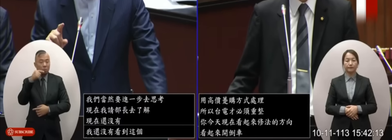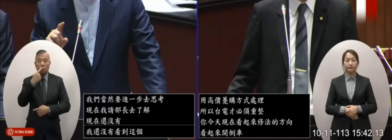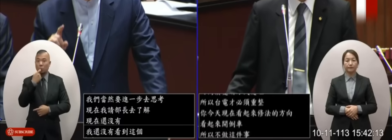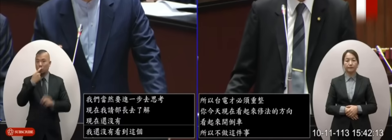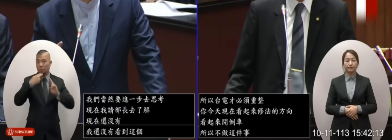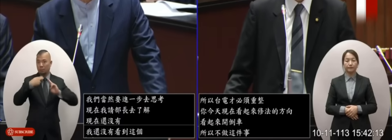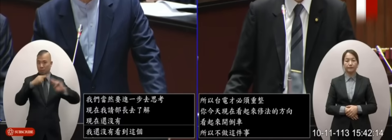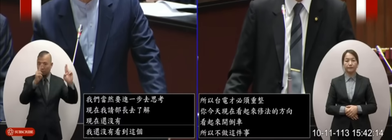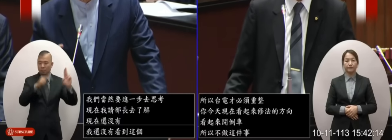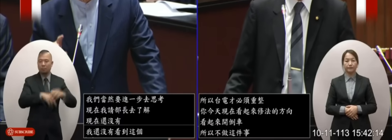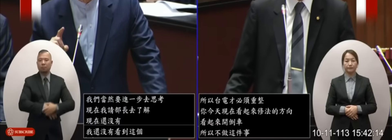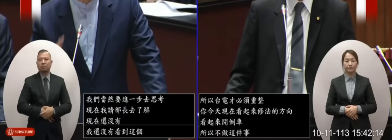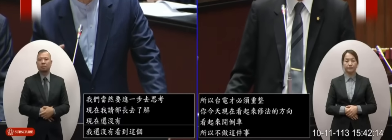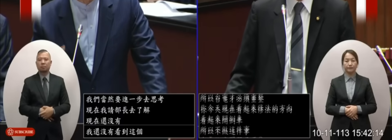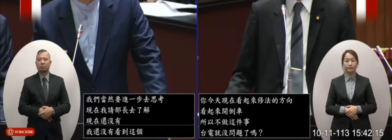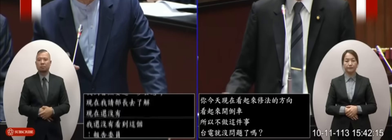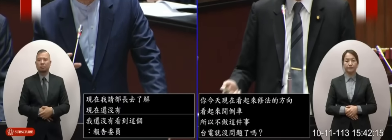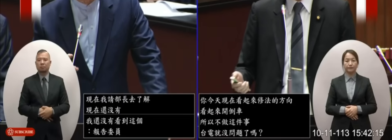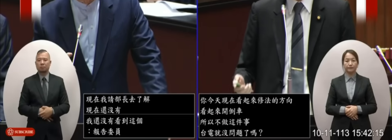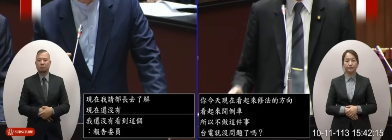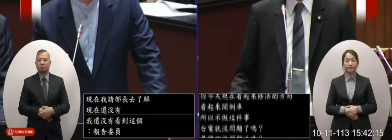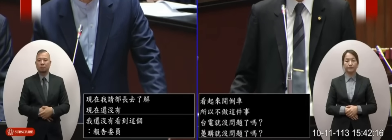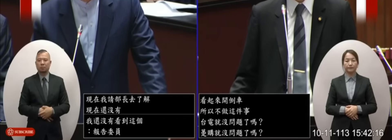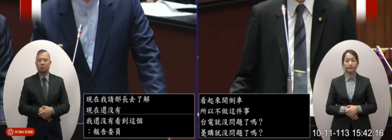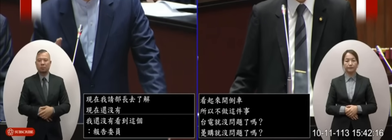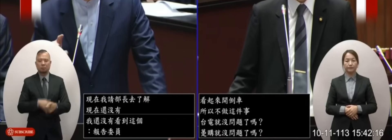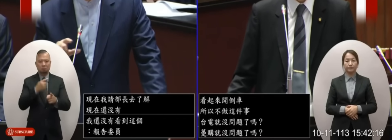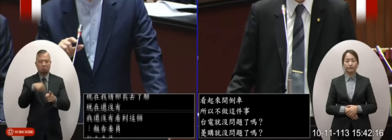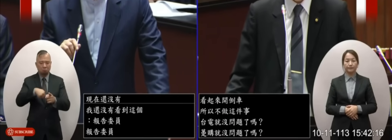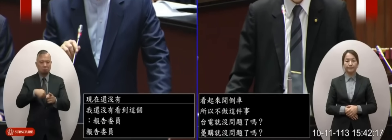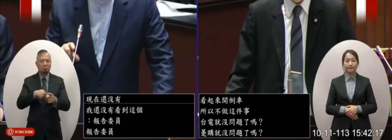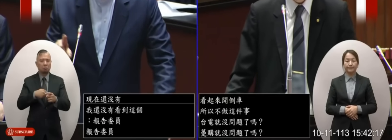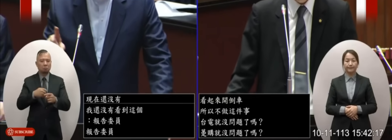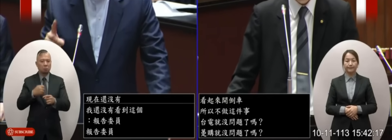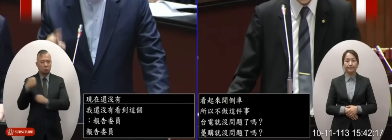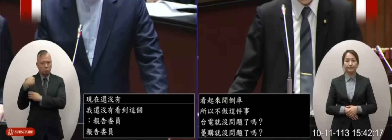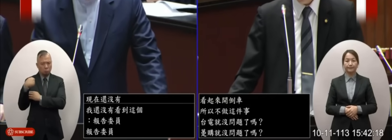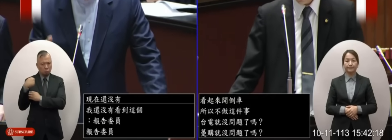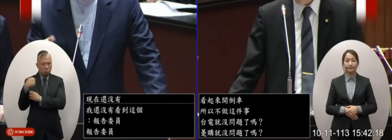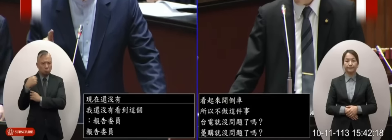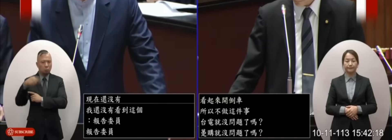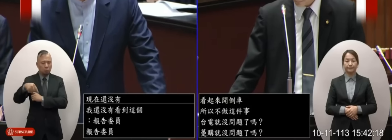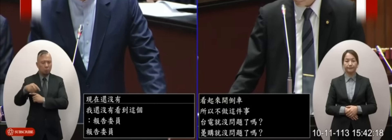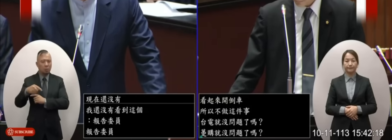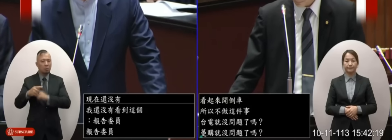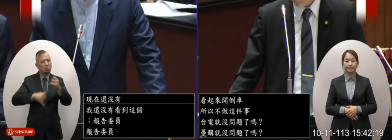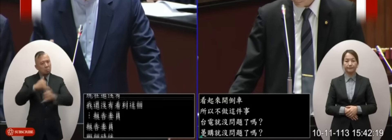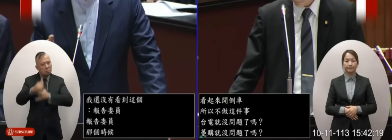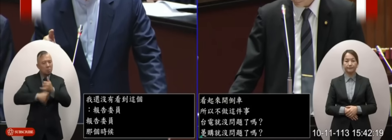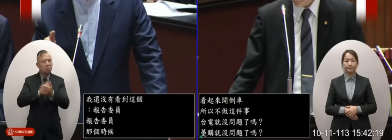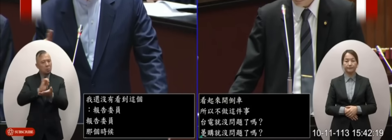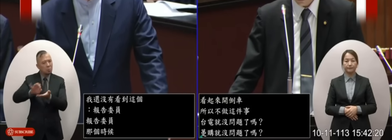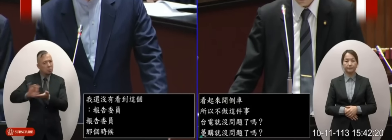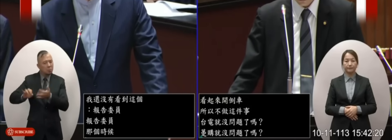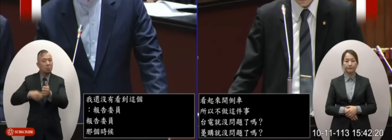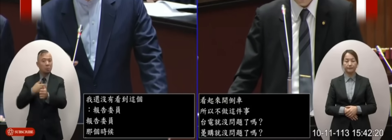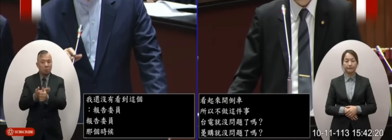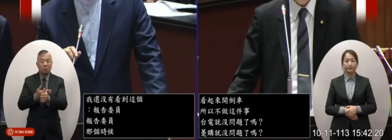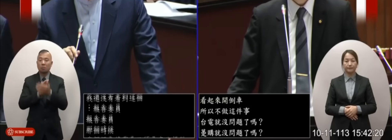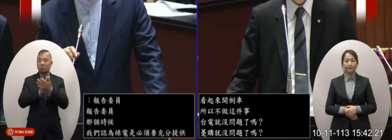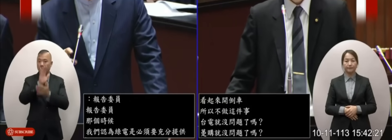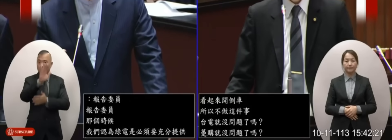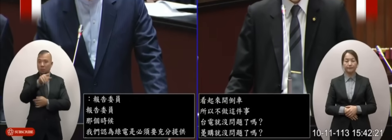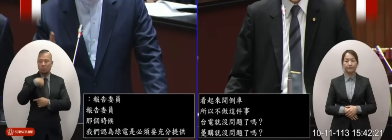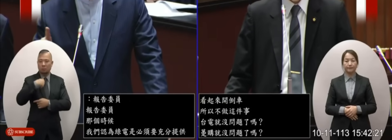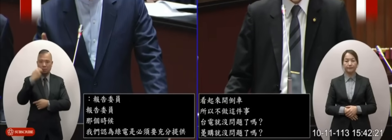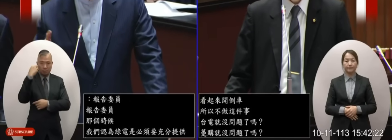是必须要充分提供的。那么后来到现在，我们有新的这个